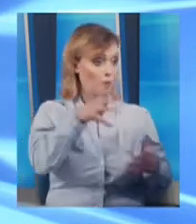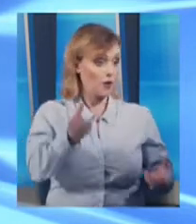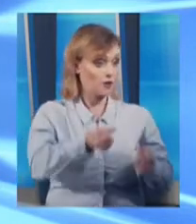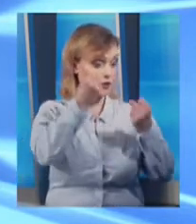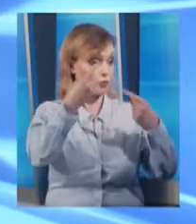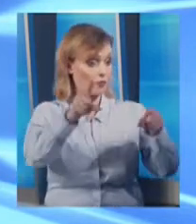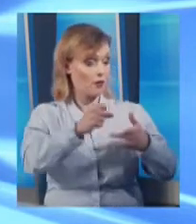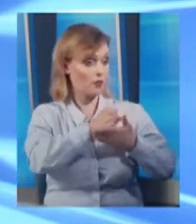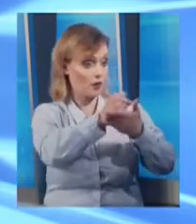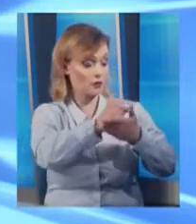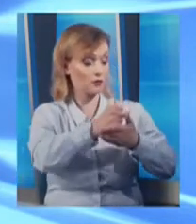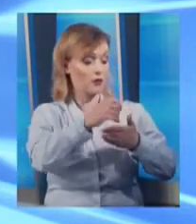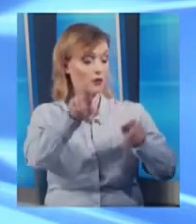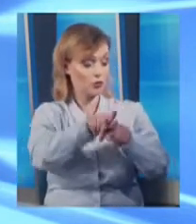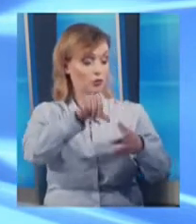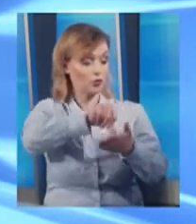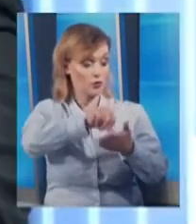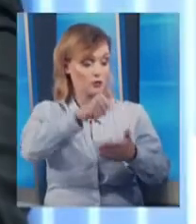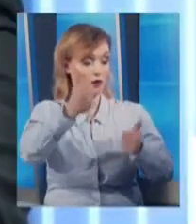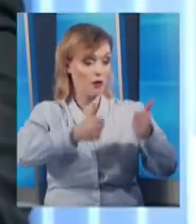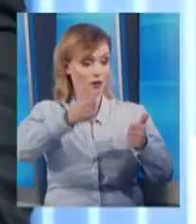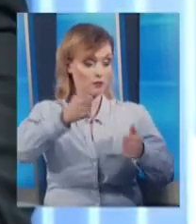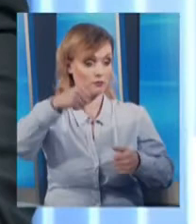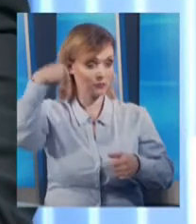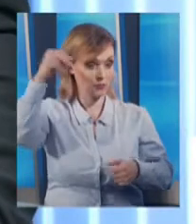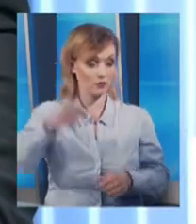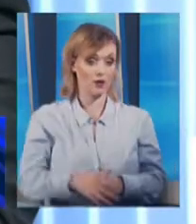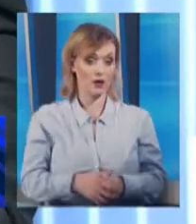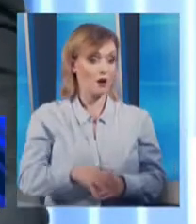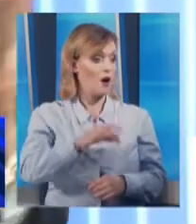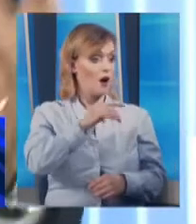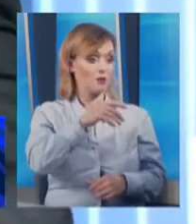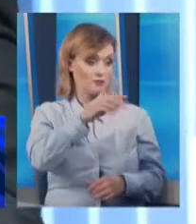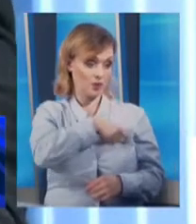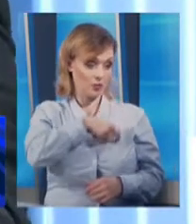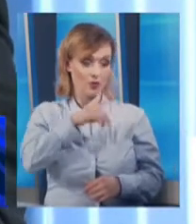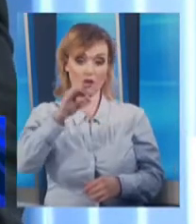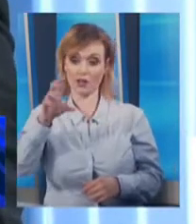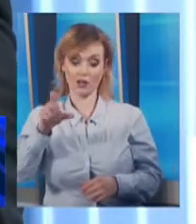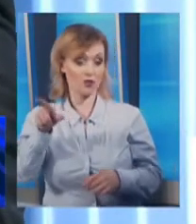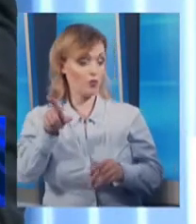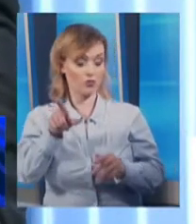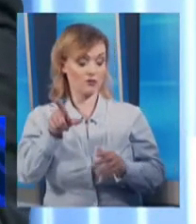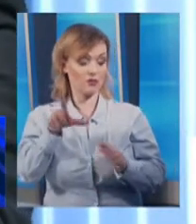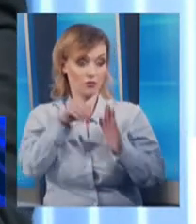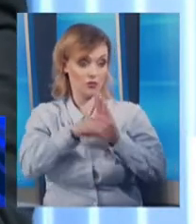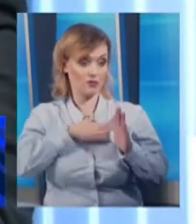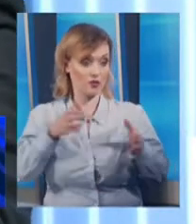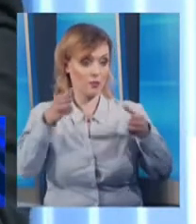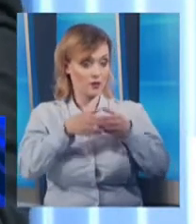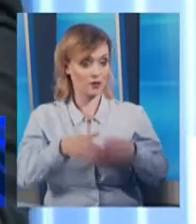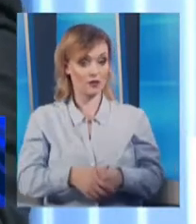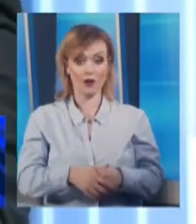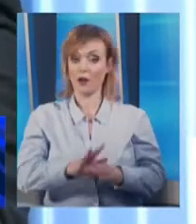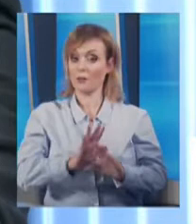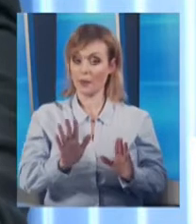la funcția de președinte. Domnul Reniță nu este partea platformei, da, decât că a ajuns Din echipa, a venit pe circumscripție, în